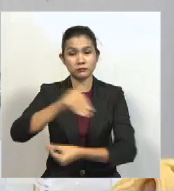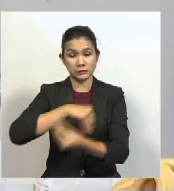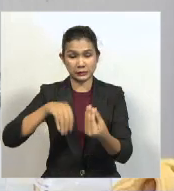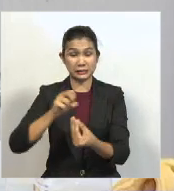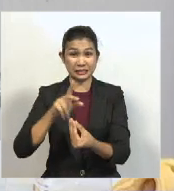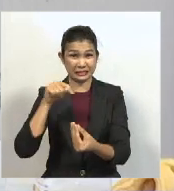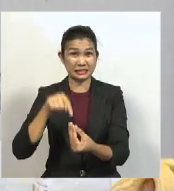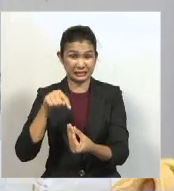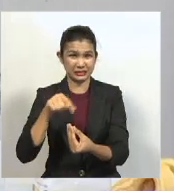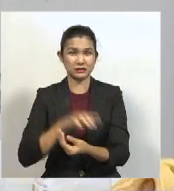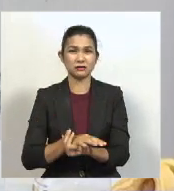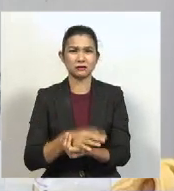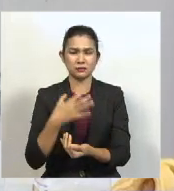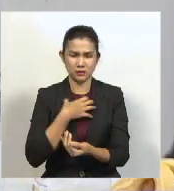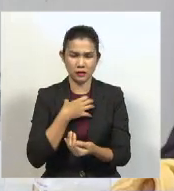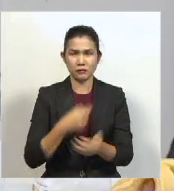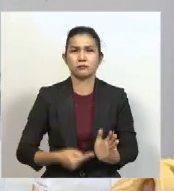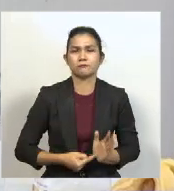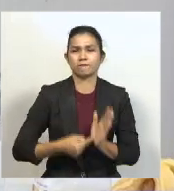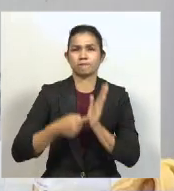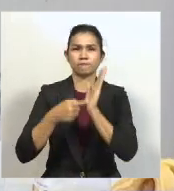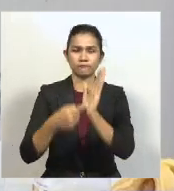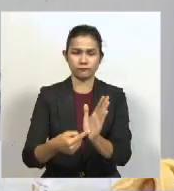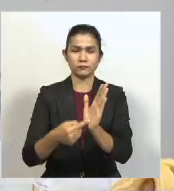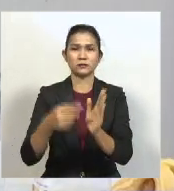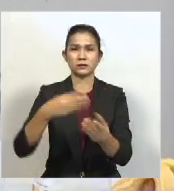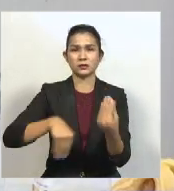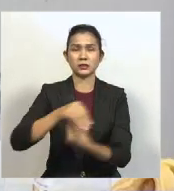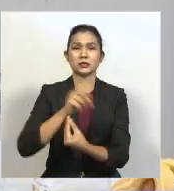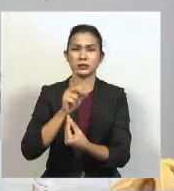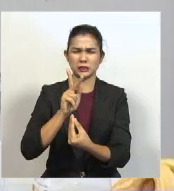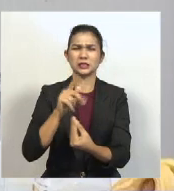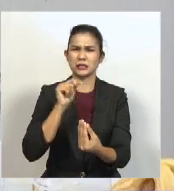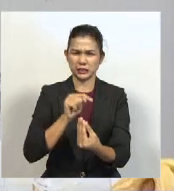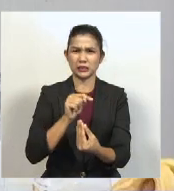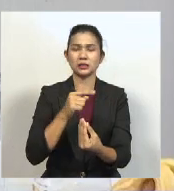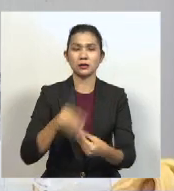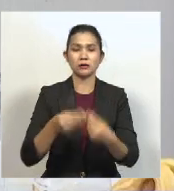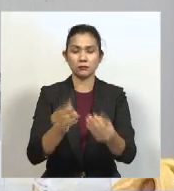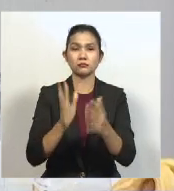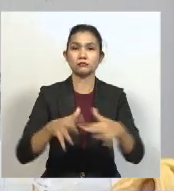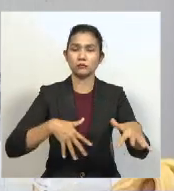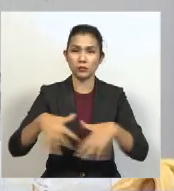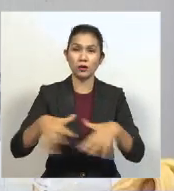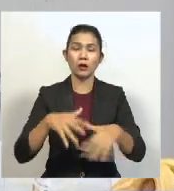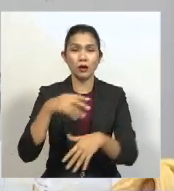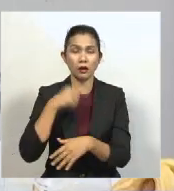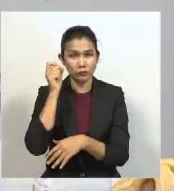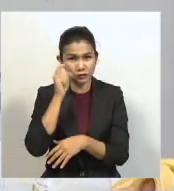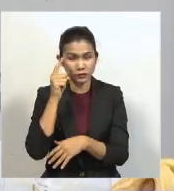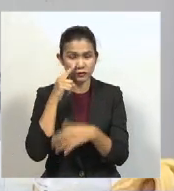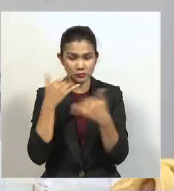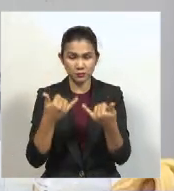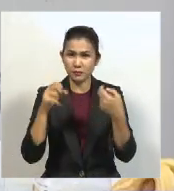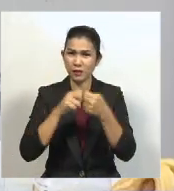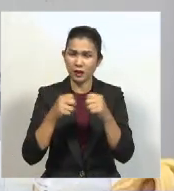จเราอยากจะหยิบยกในเรื่องเศรษฐกิจเนี่ยเอามาให้พี่น้องประชาชนได้เข้าใจว่าปัญหาเศรษฐกิจเ